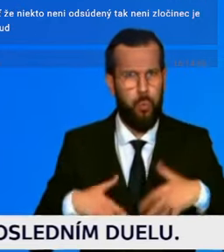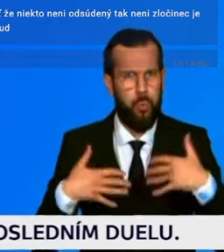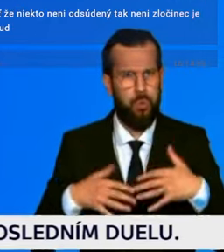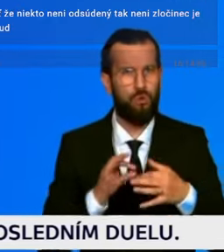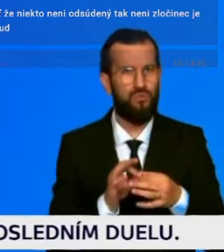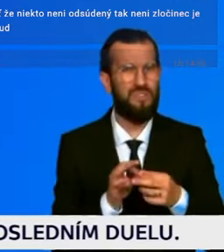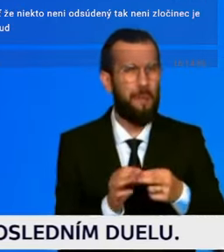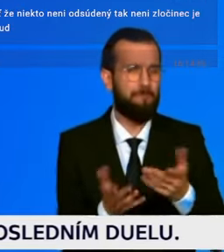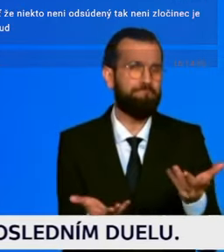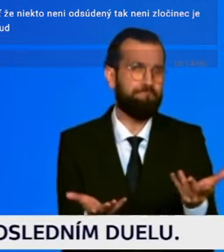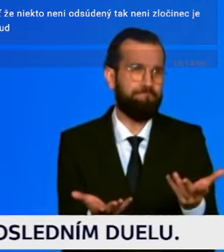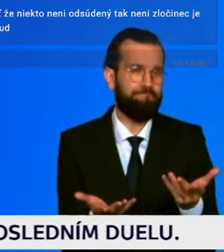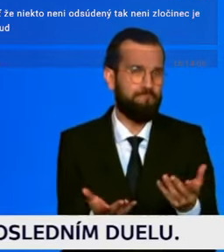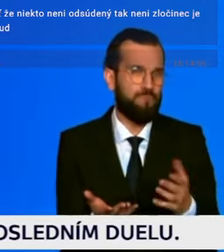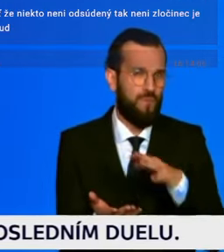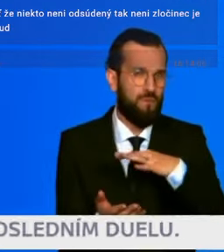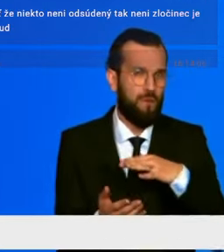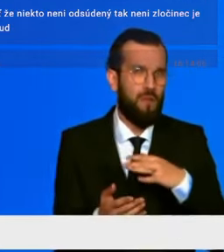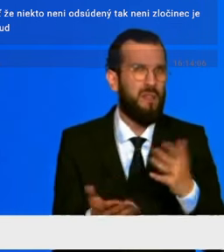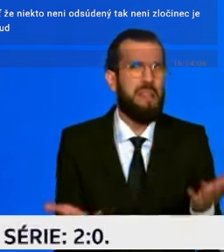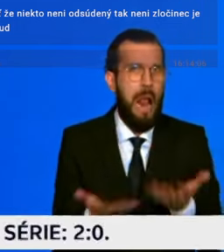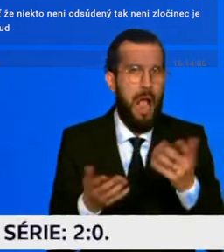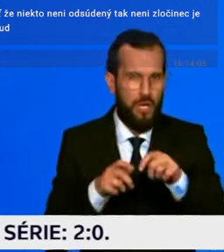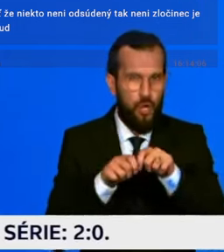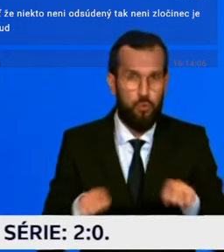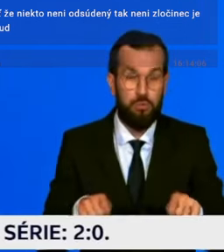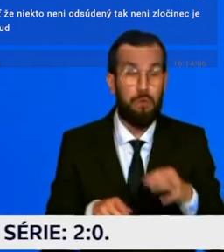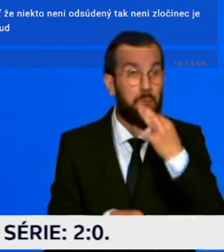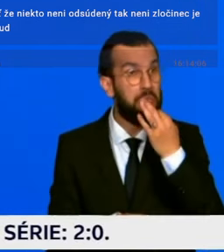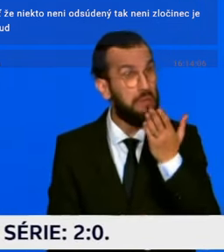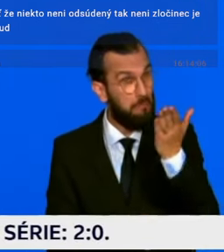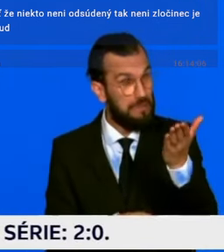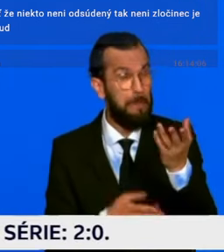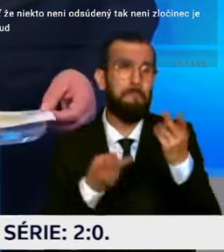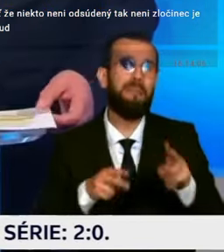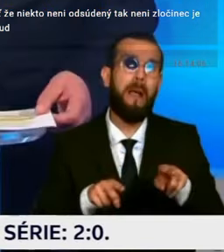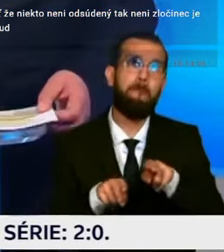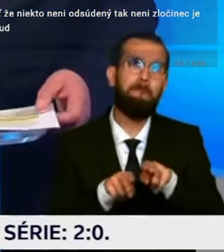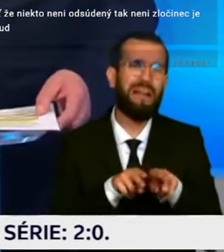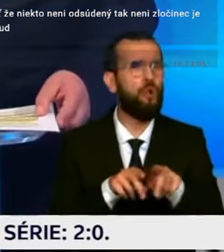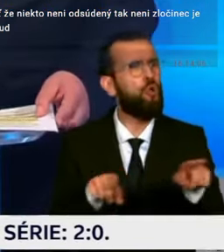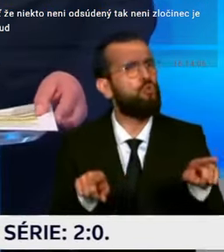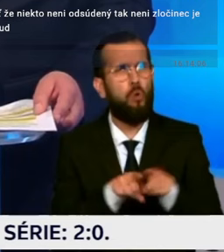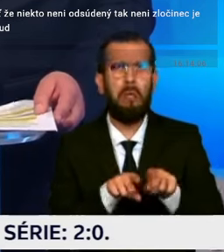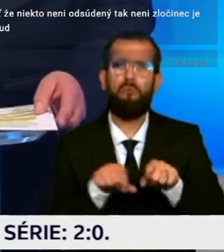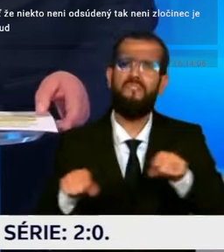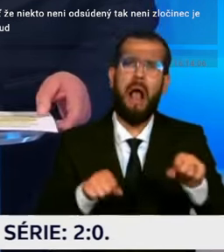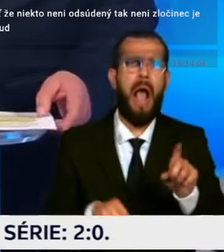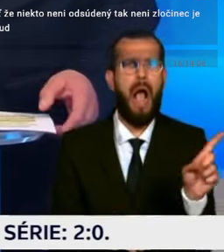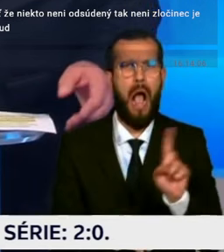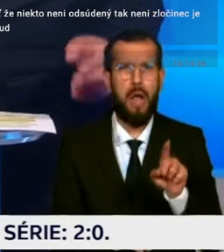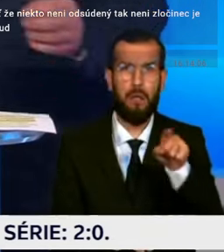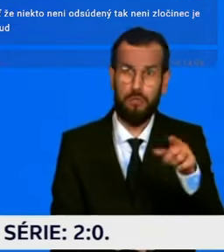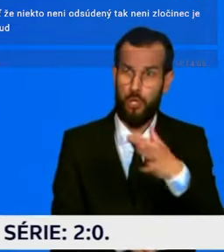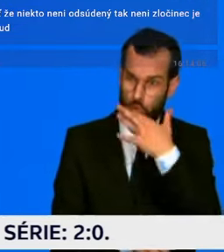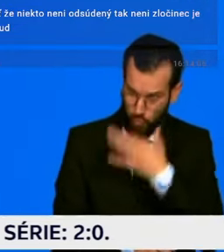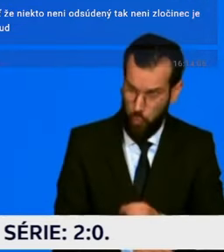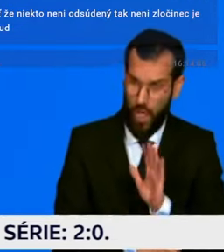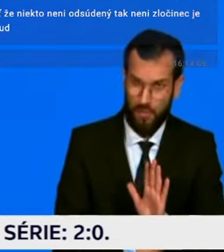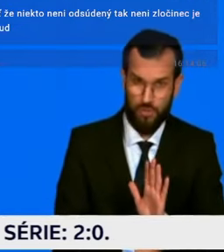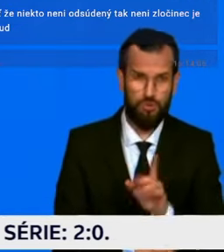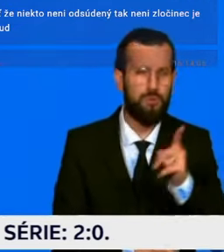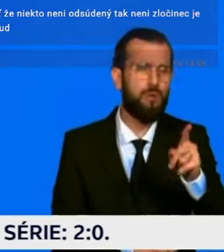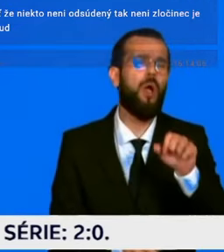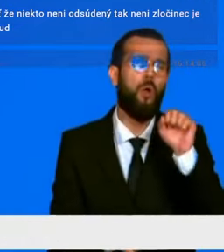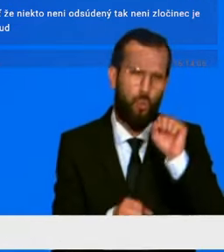v očiach voličov lebo to sú neľahké rozhodnutia vy by ste s akoukoľvek vládou teda aj s tou súčasnou boli v tomto zajedno bol by som s ňou